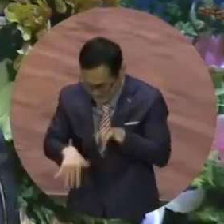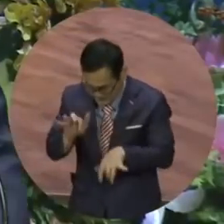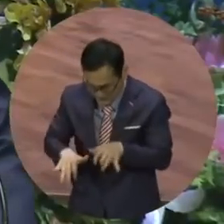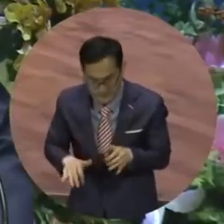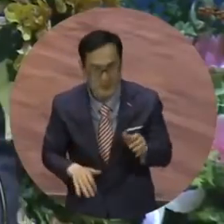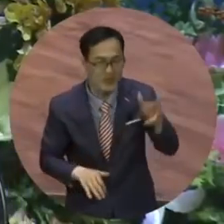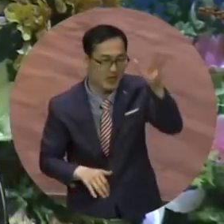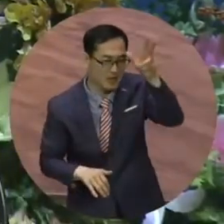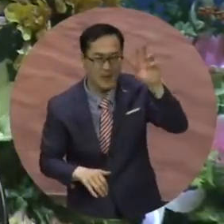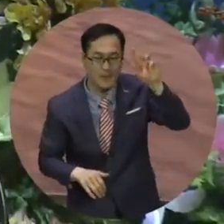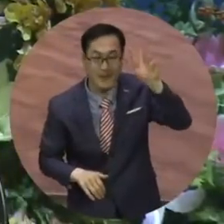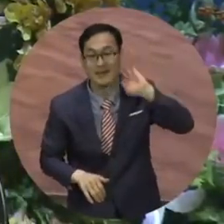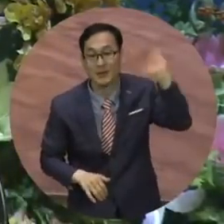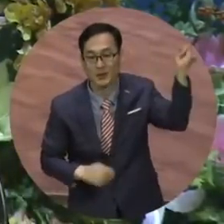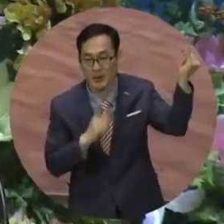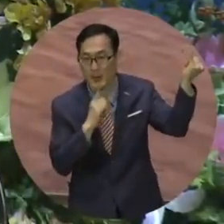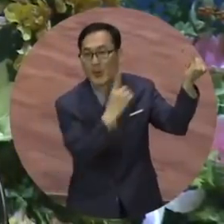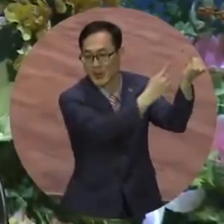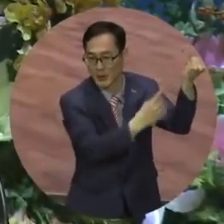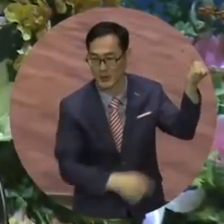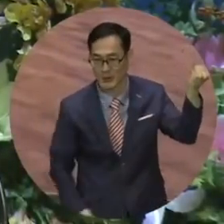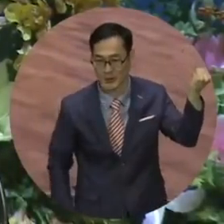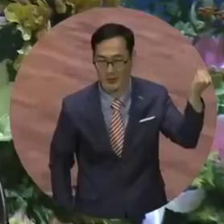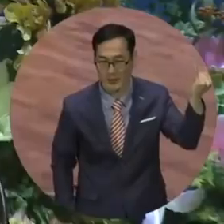아니, 경찰이 어떻게 그런 짓을 했느냐?